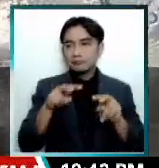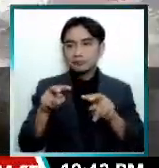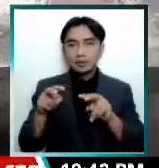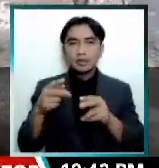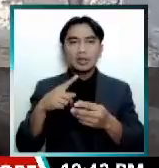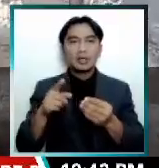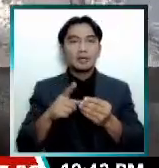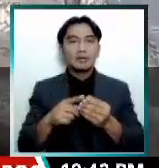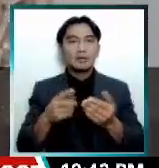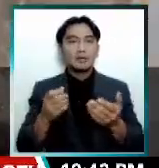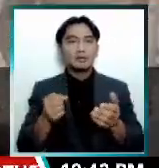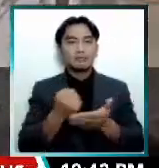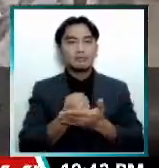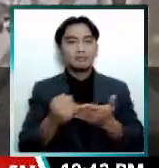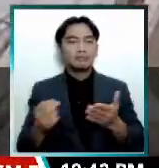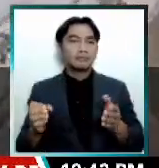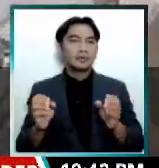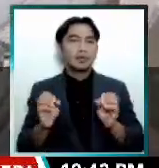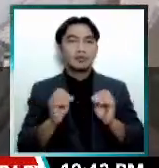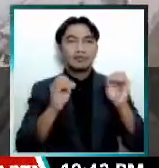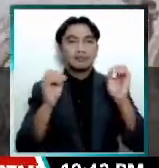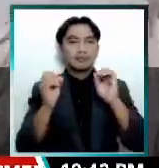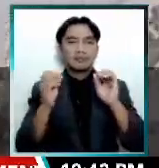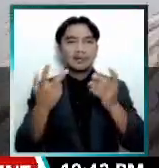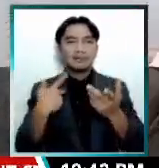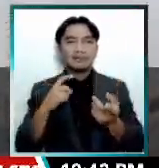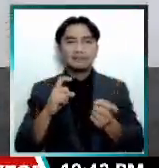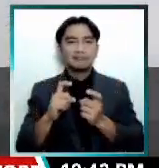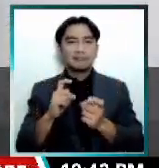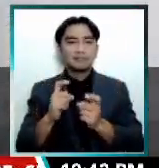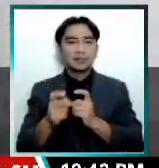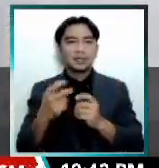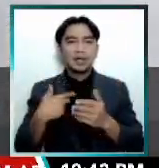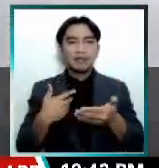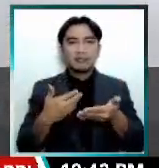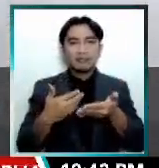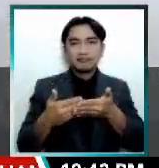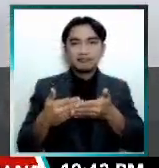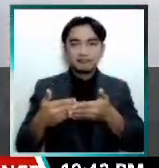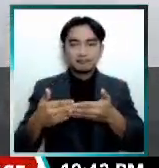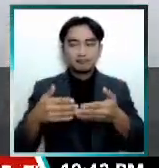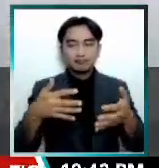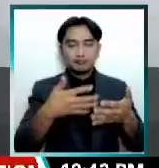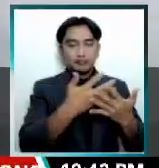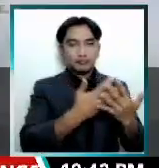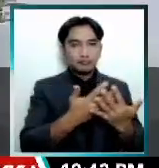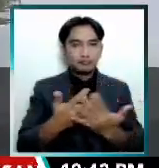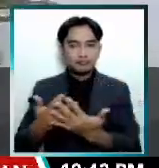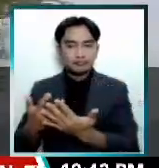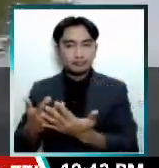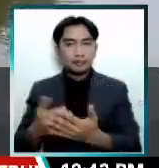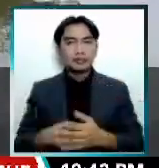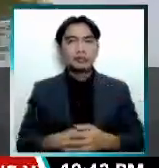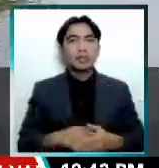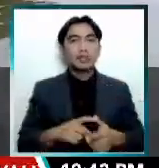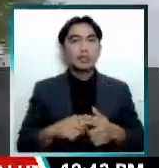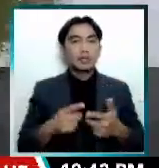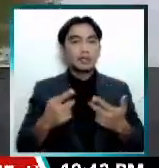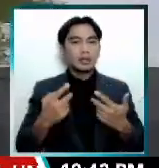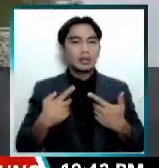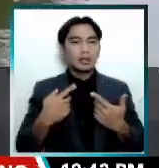sa lawa. Dikit-dikit pa man din ang mga fish cage dito. Bago pa madamay, hinango na ang natitirang isda at paluging